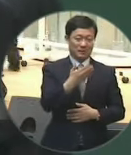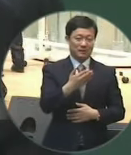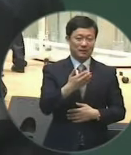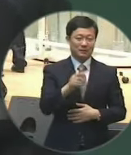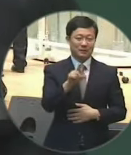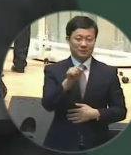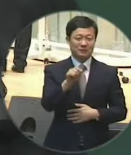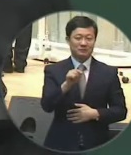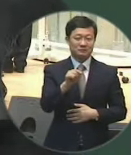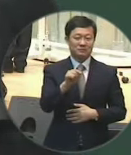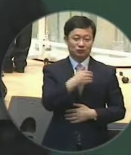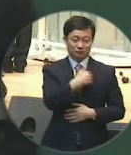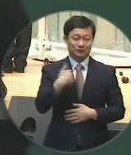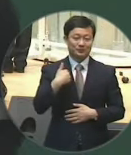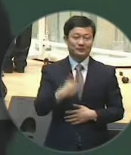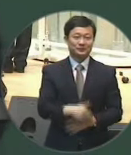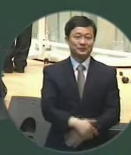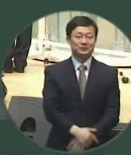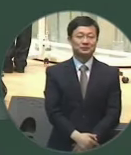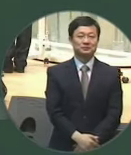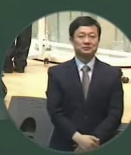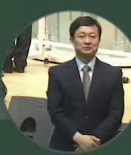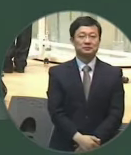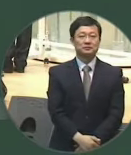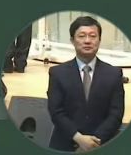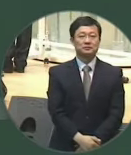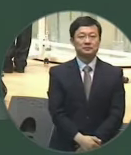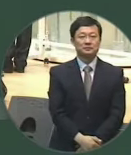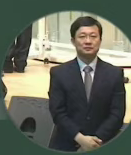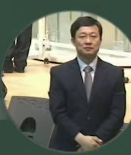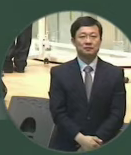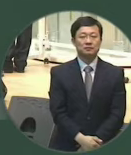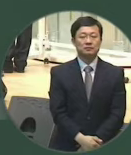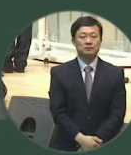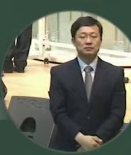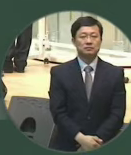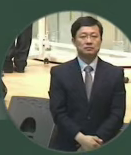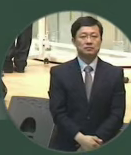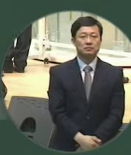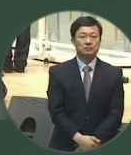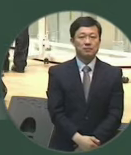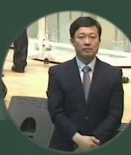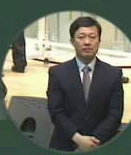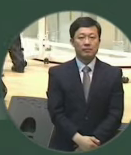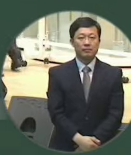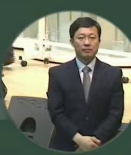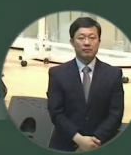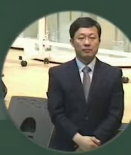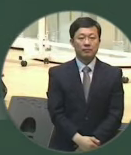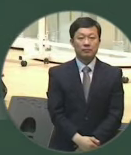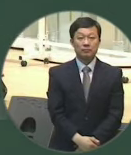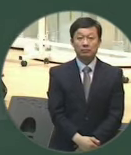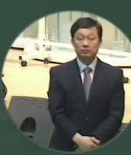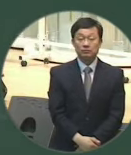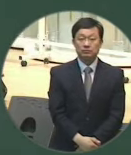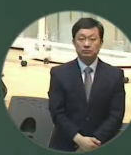If all of our members in the churches just offer maybe $10, that will be enough for us to manage the denomination. 뭐 만 원 정도는 뭐